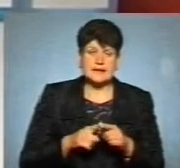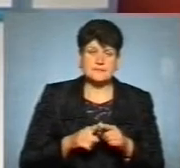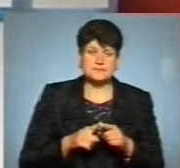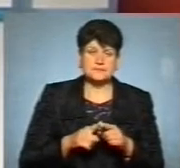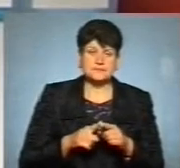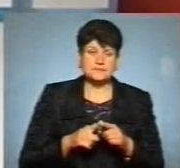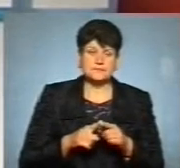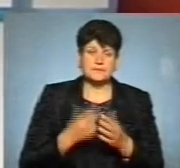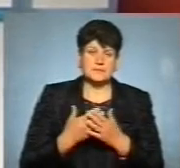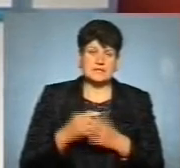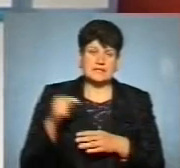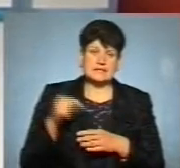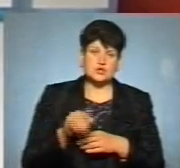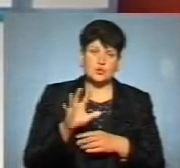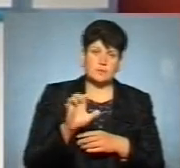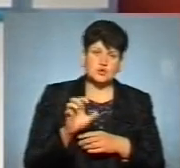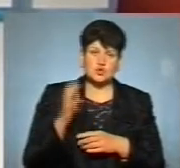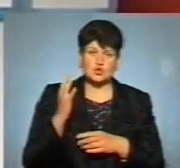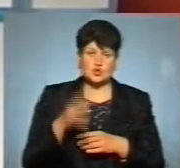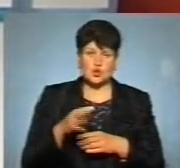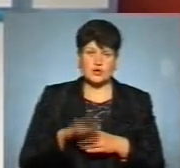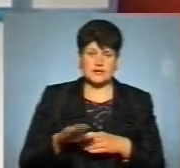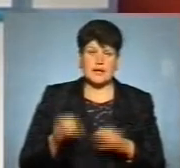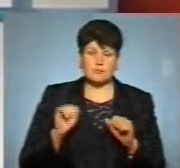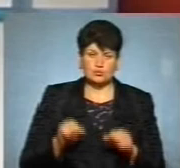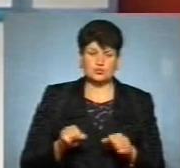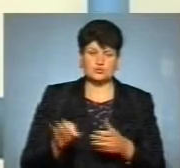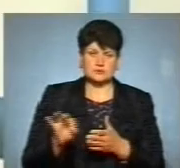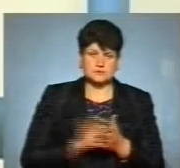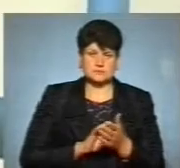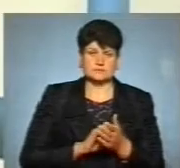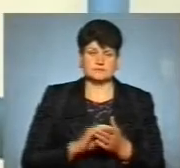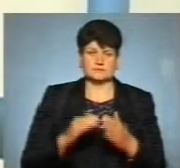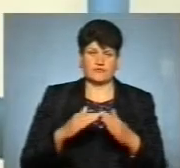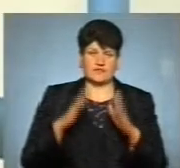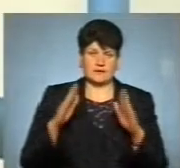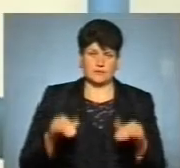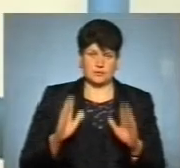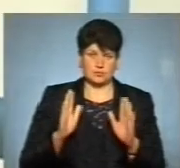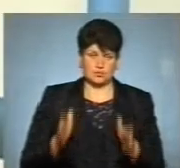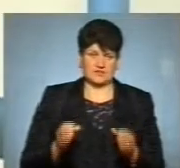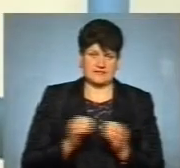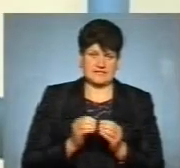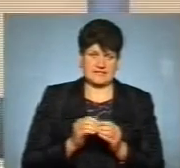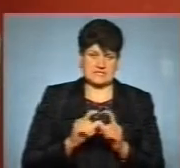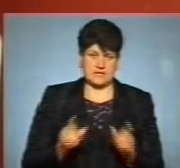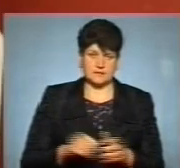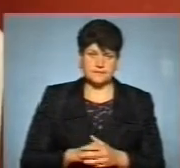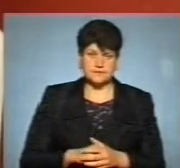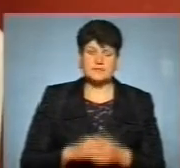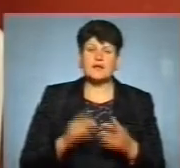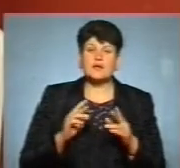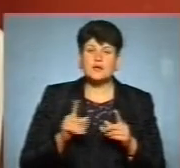це близько 1540 дітей одночасно можуть перебувати в тих закладах, 10. Як